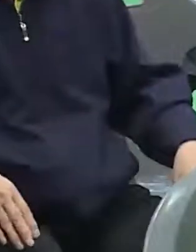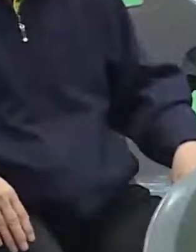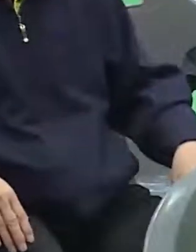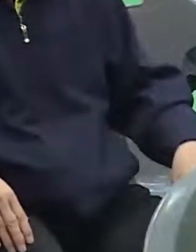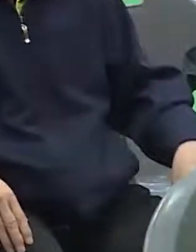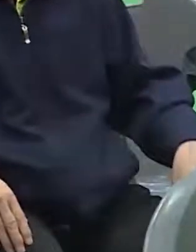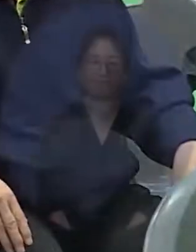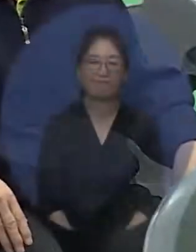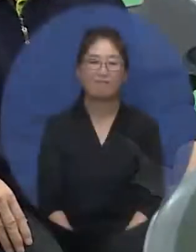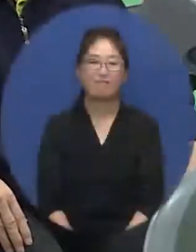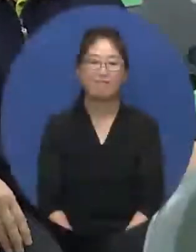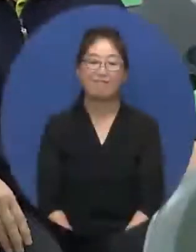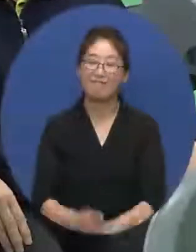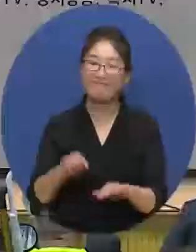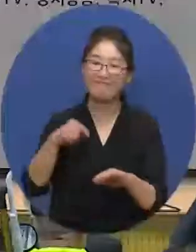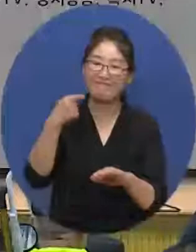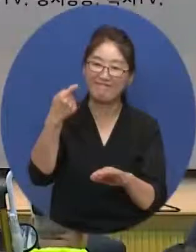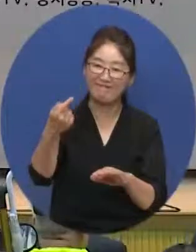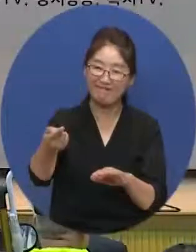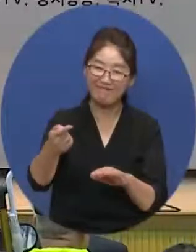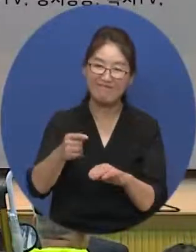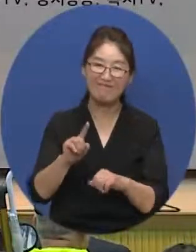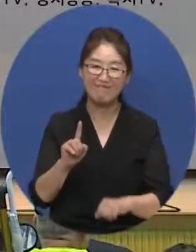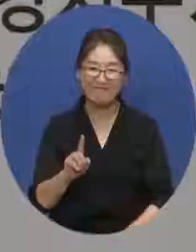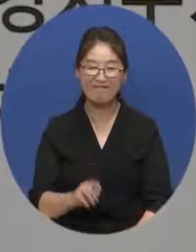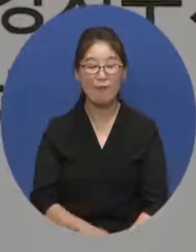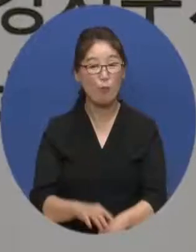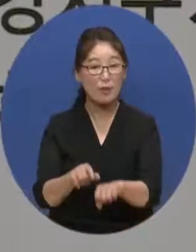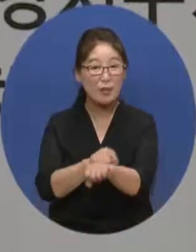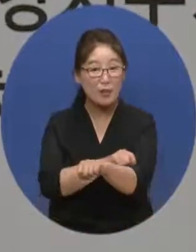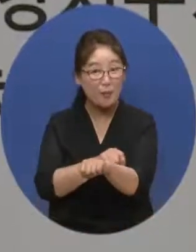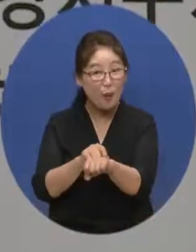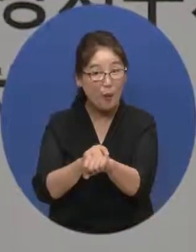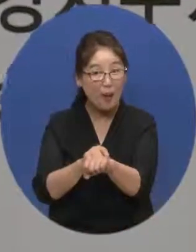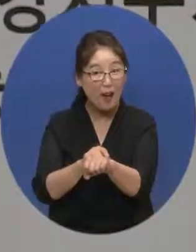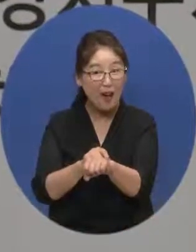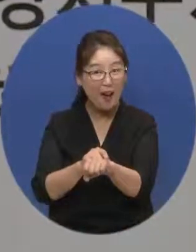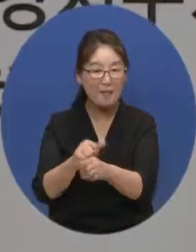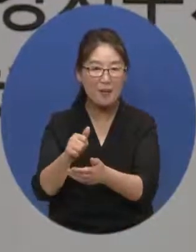자 이번에는 또 색다른 그 순서입니다 성인